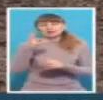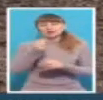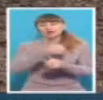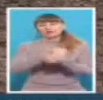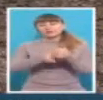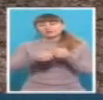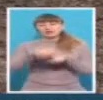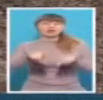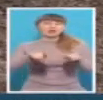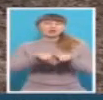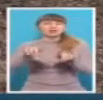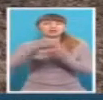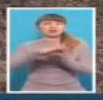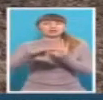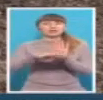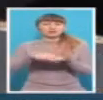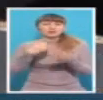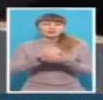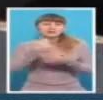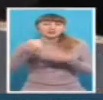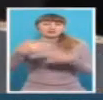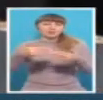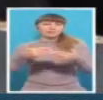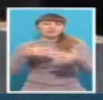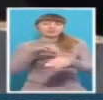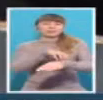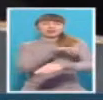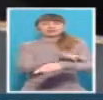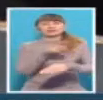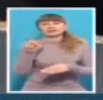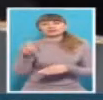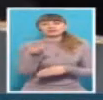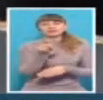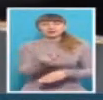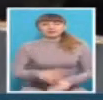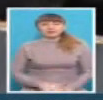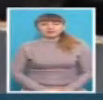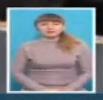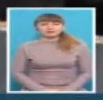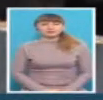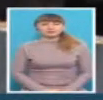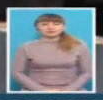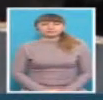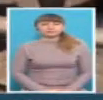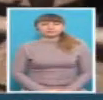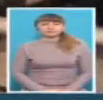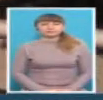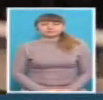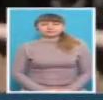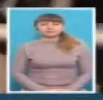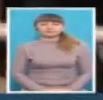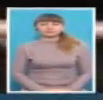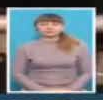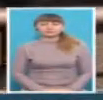айналысатын серіктестіктердің саны артты. Былтырғы кезеңмен салыстырғанда ет өндірісі 4,6%, сүт